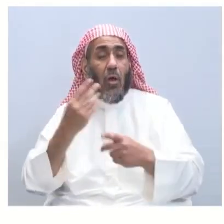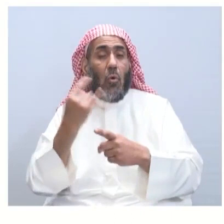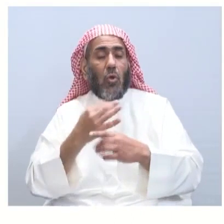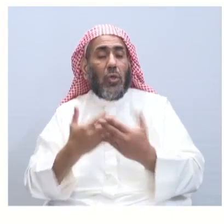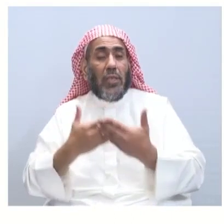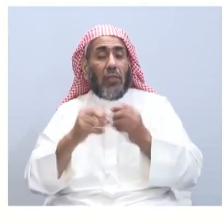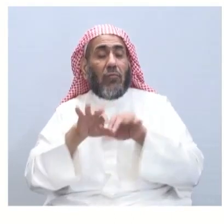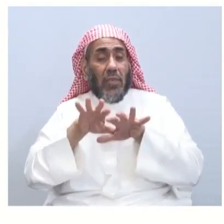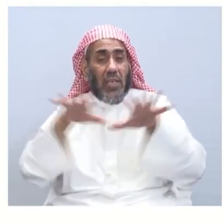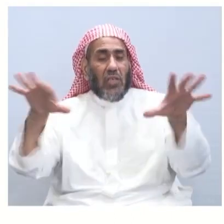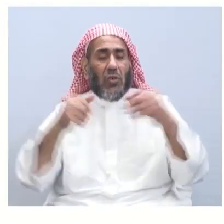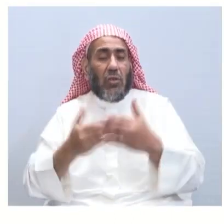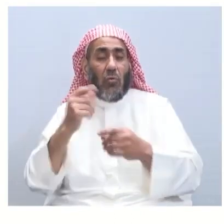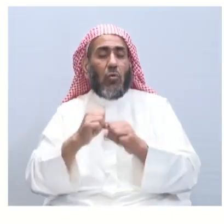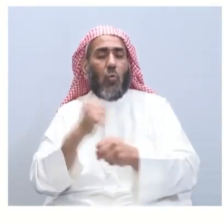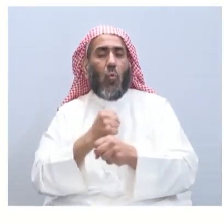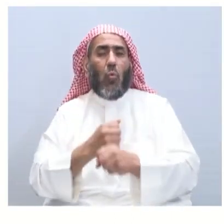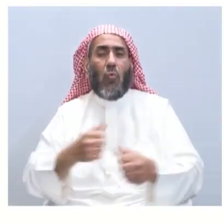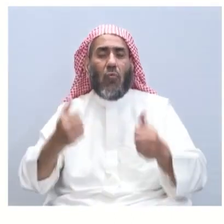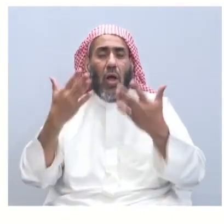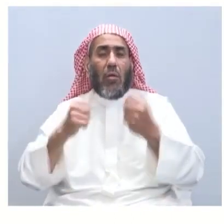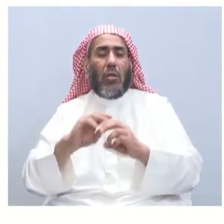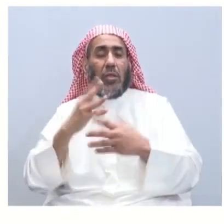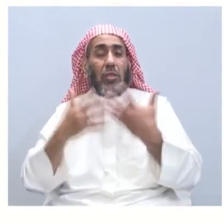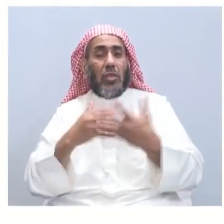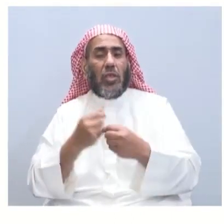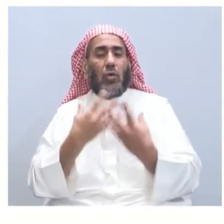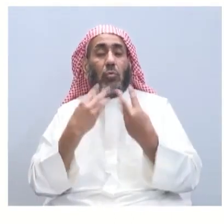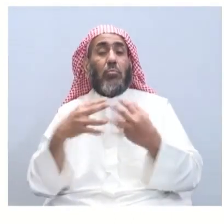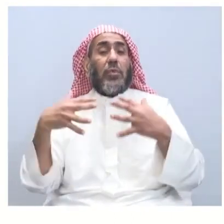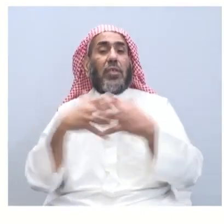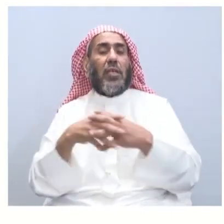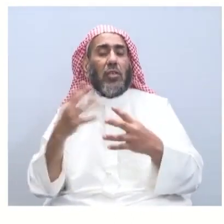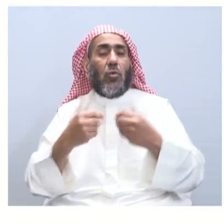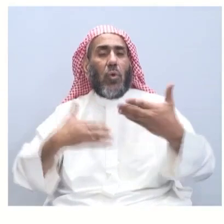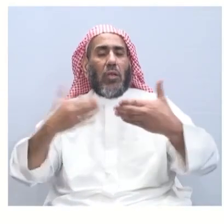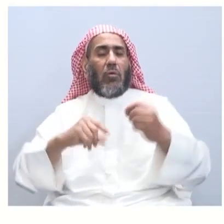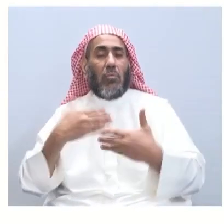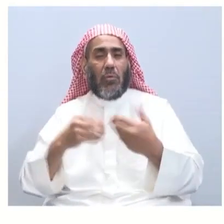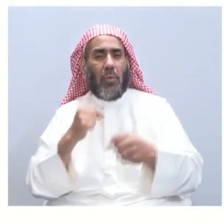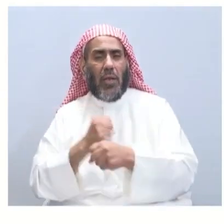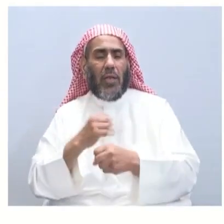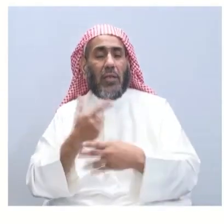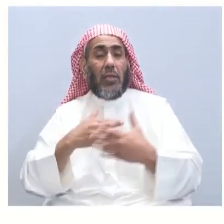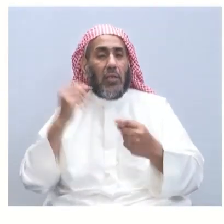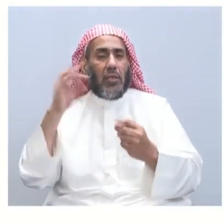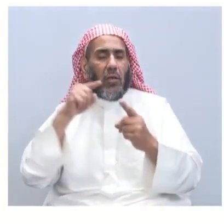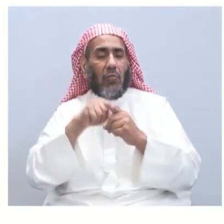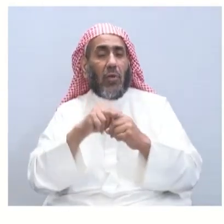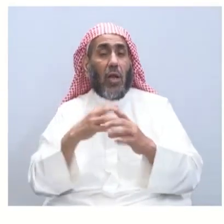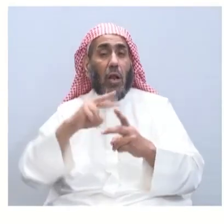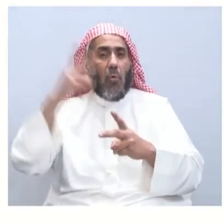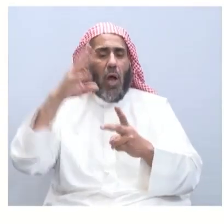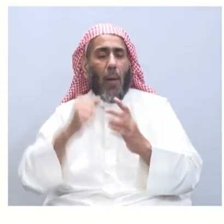ونهضه هذا الادب ولها دور فاعل من حيث تشكيل الامسيات الشعريه والندوات والمحاضرات من خلالها يتم التعرف على